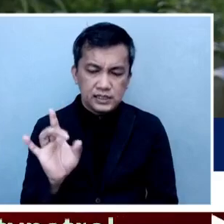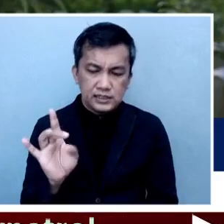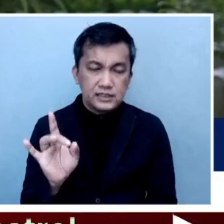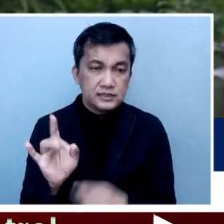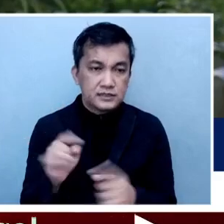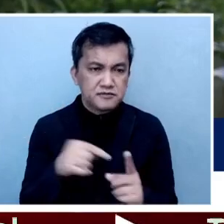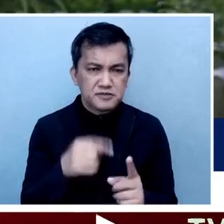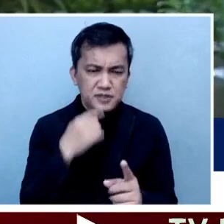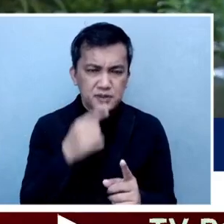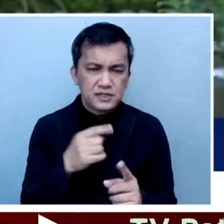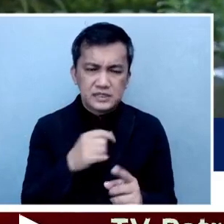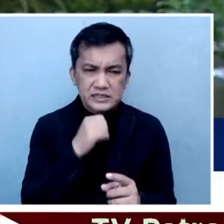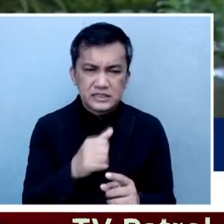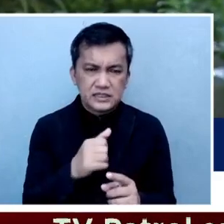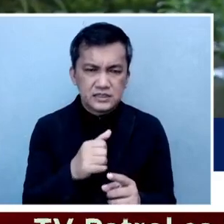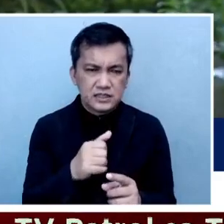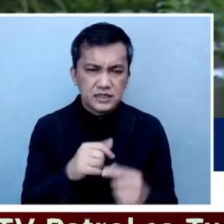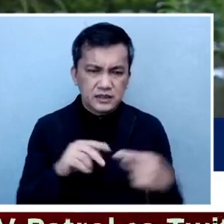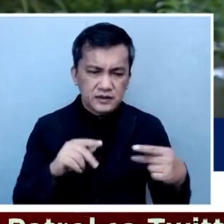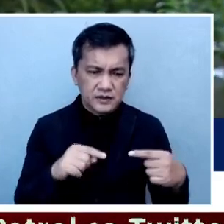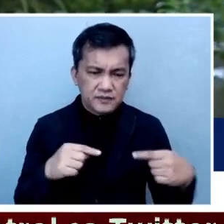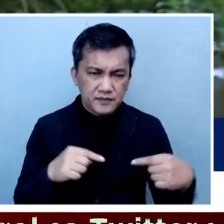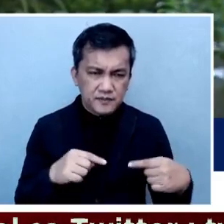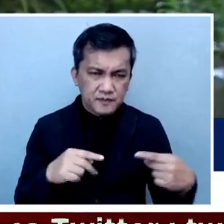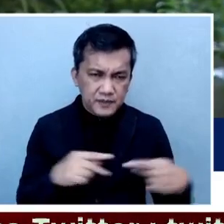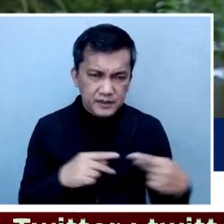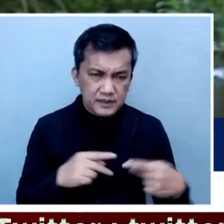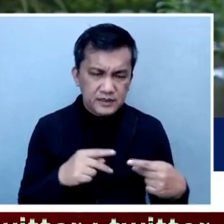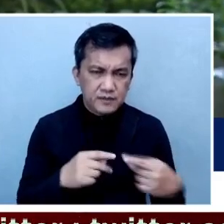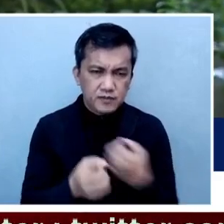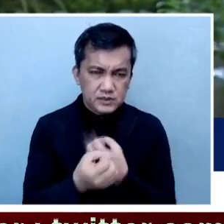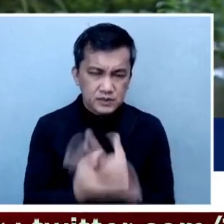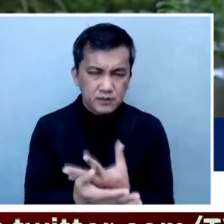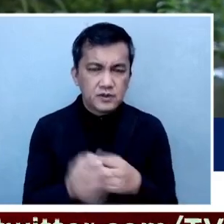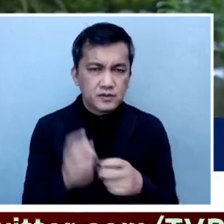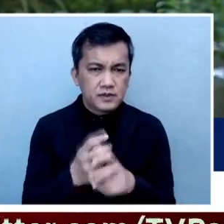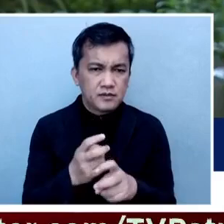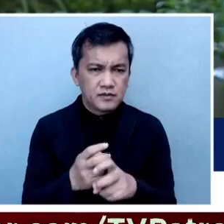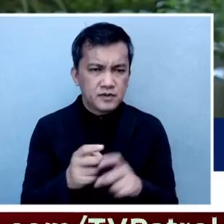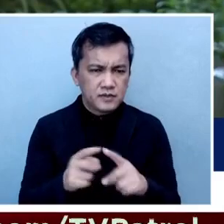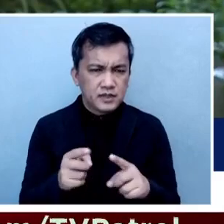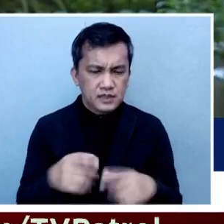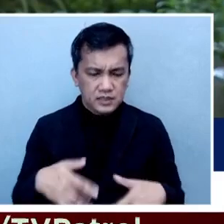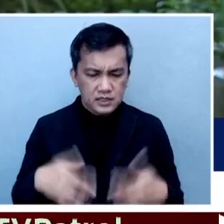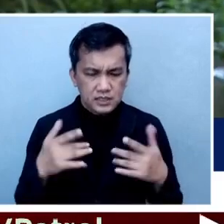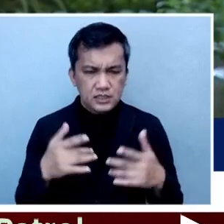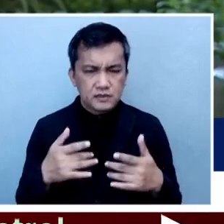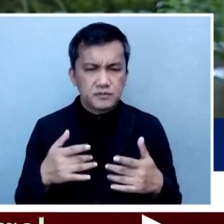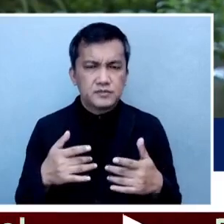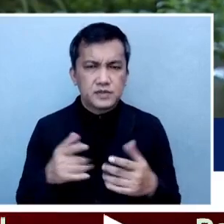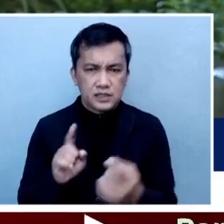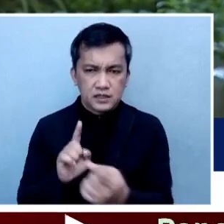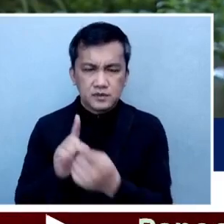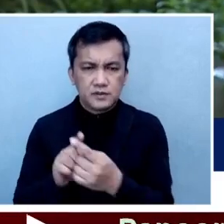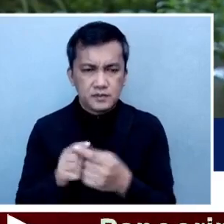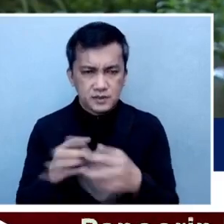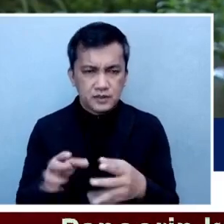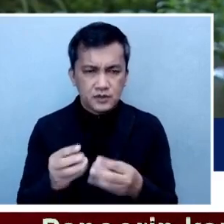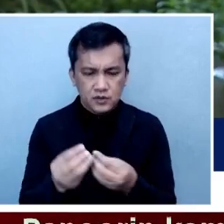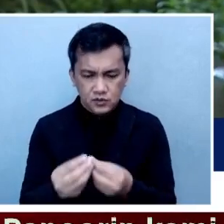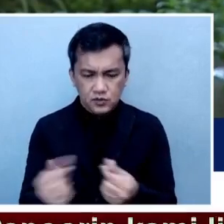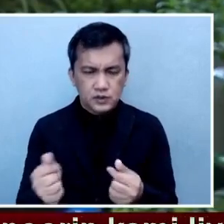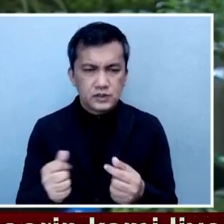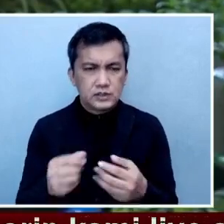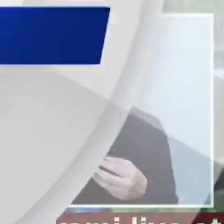hindi naman talaga yung sakit ng pagsabog yung pinakamahirap, kundi yung buhay na kaharapin oras na maghilom ang mga